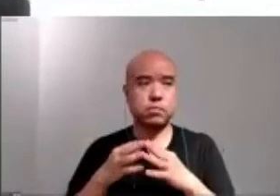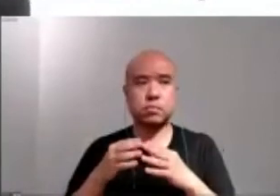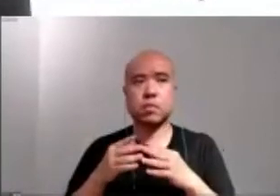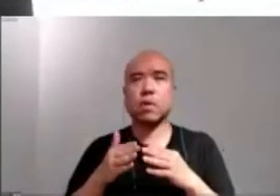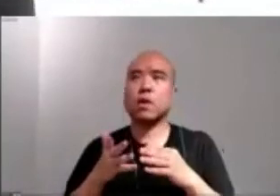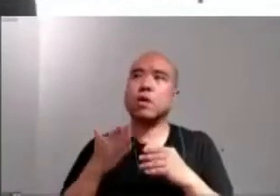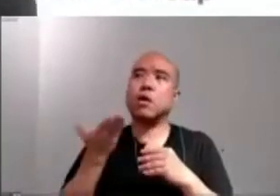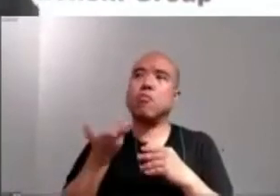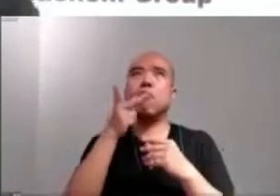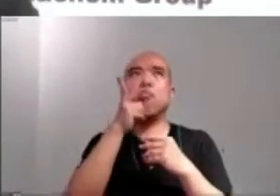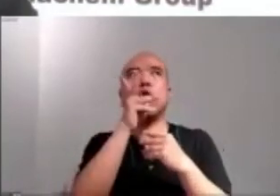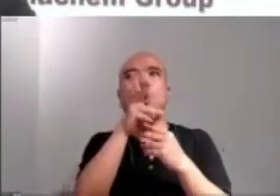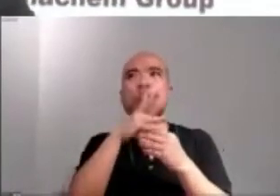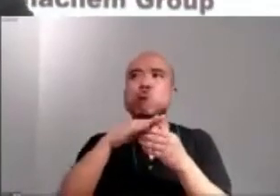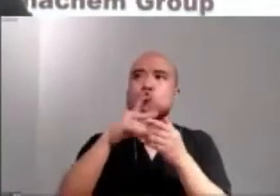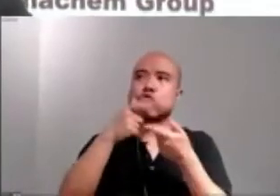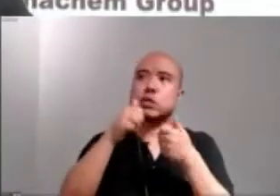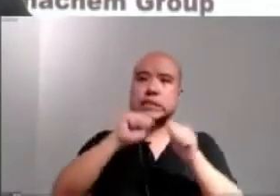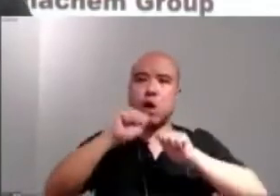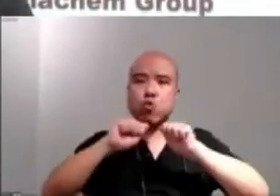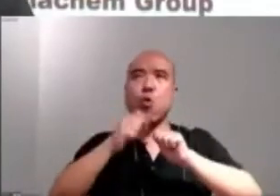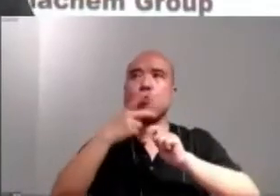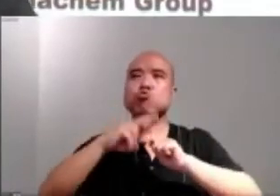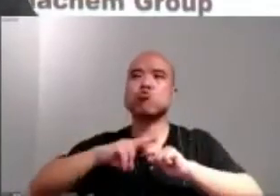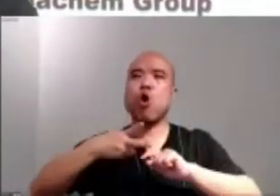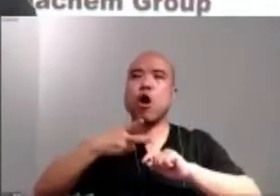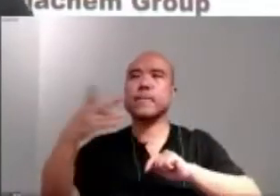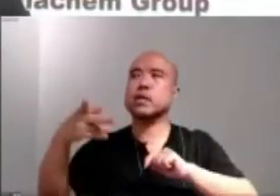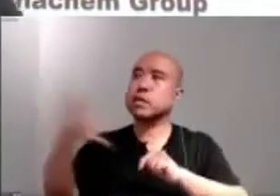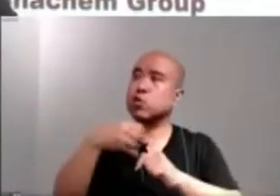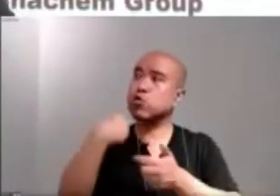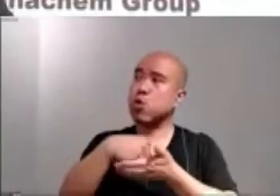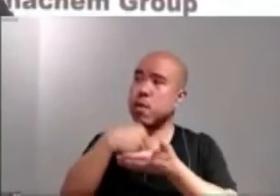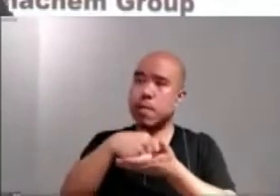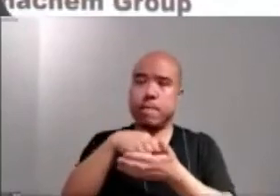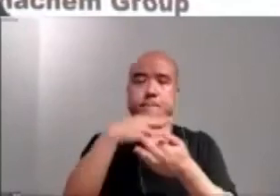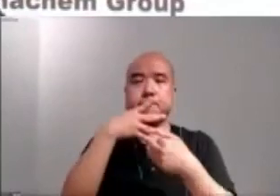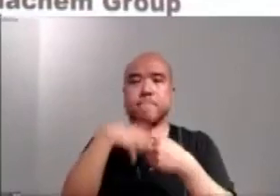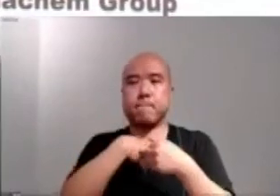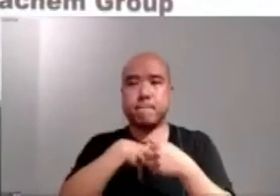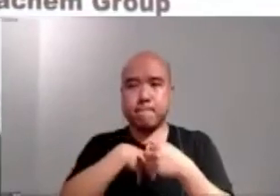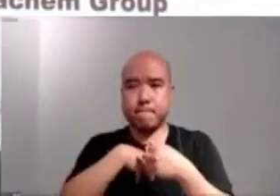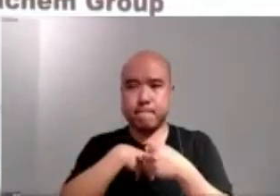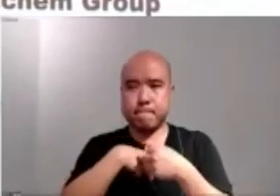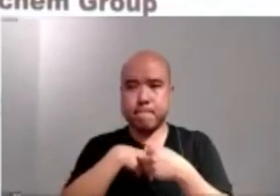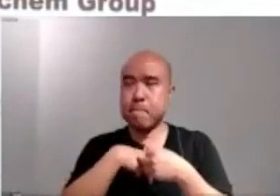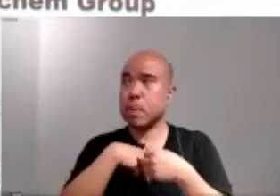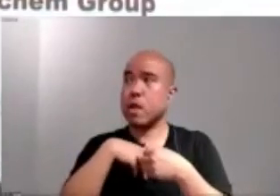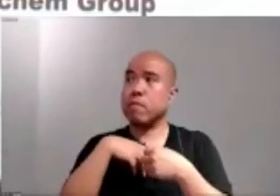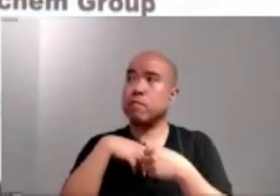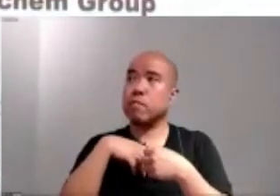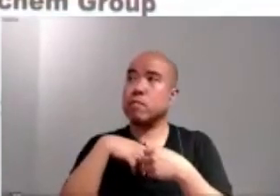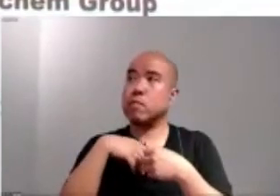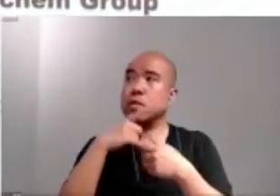的，我们都希望一个顾客在入到去购物的时候，可以感受到一个家的温暖，又或者好